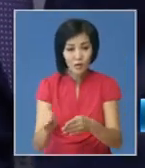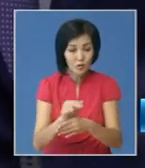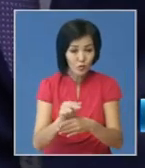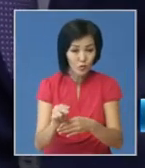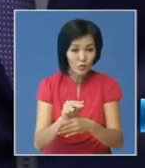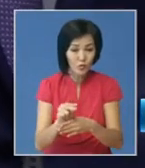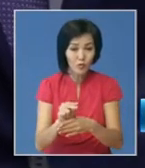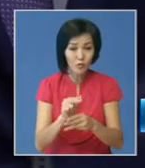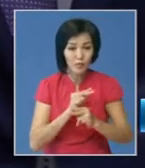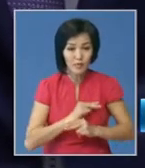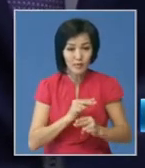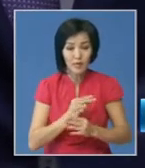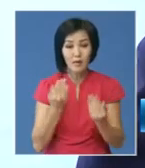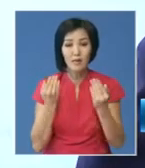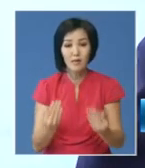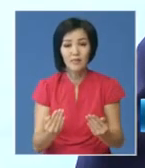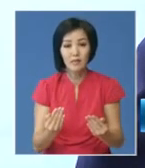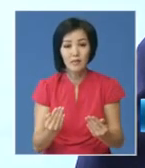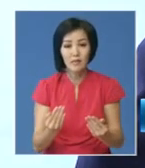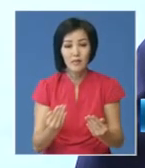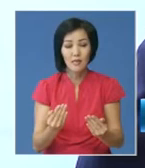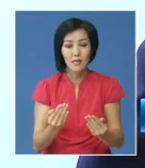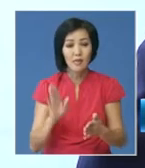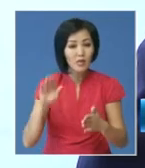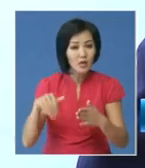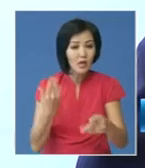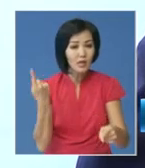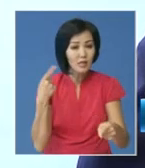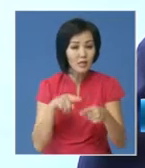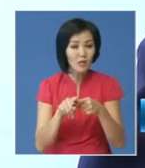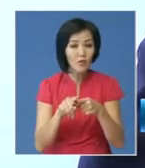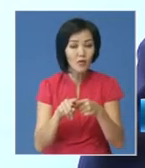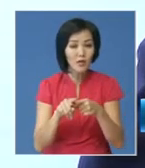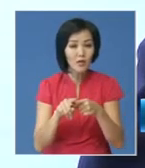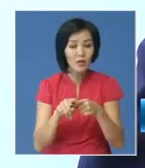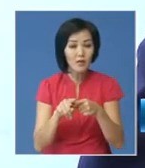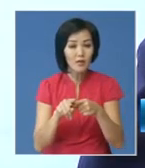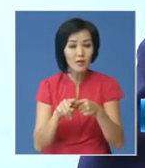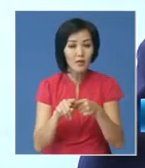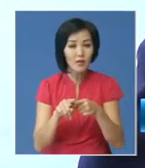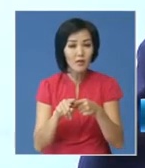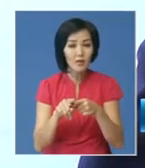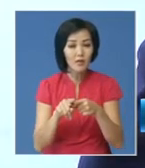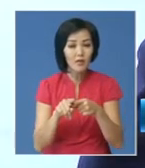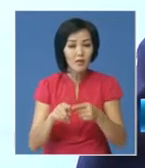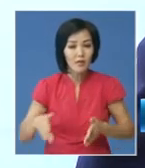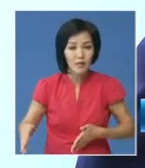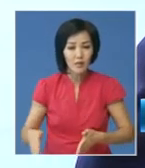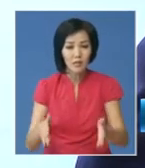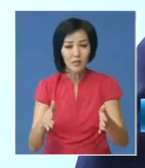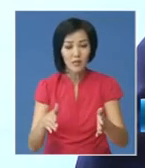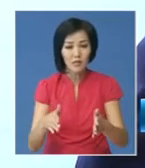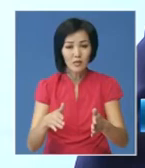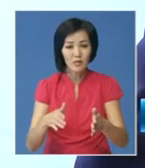жұмыстары, мысалы қазір жаңа технология бойынша мынау тас жолының өзін